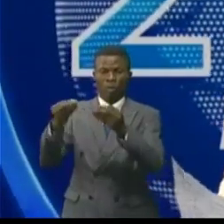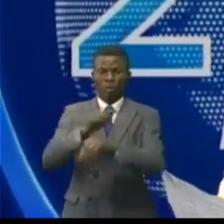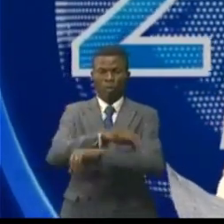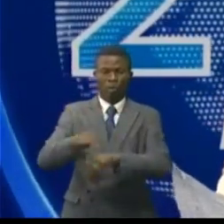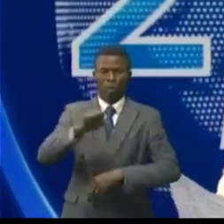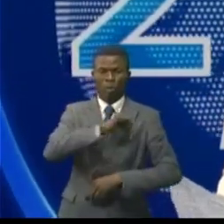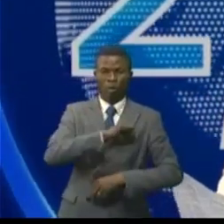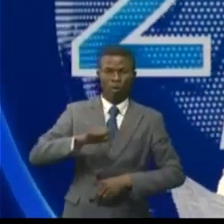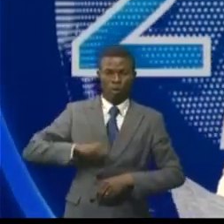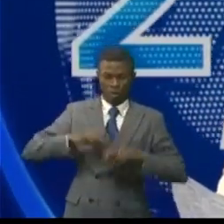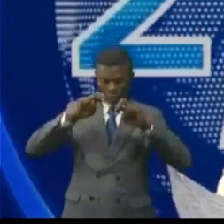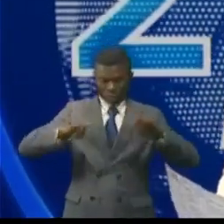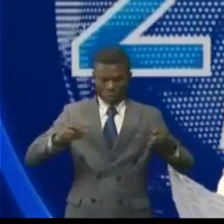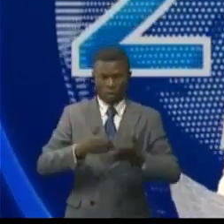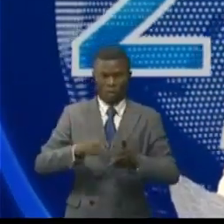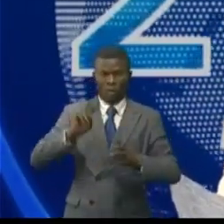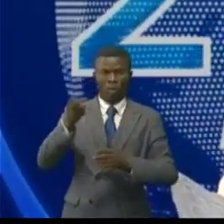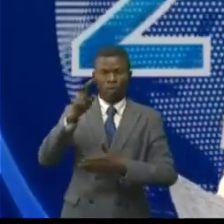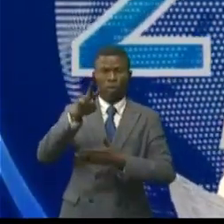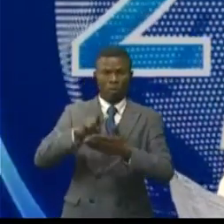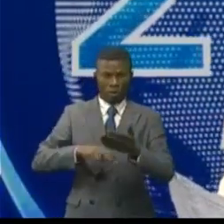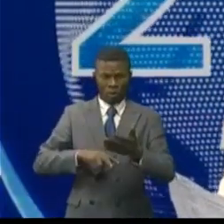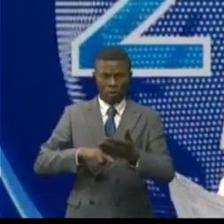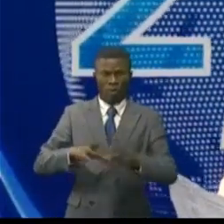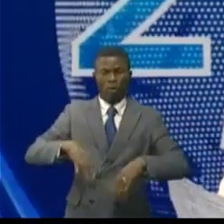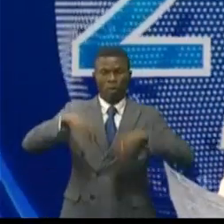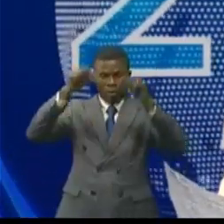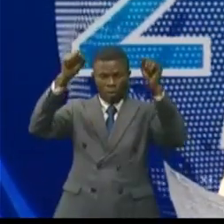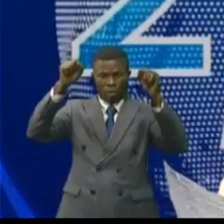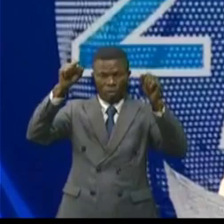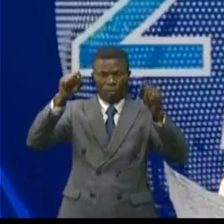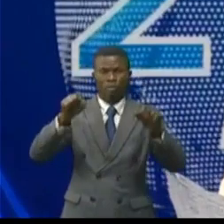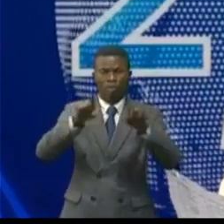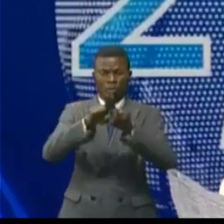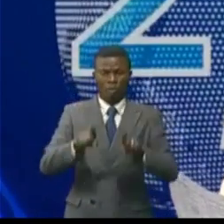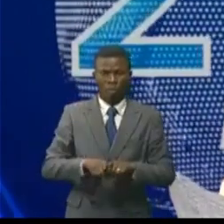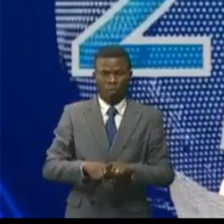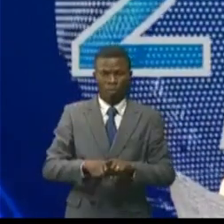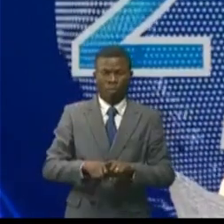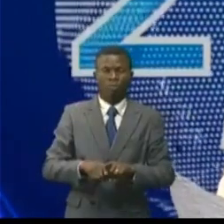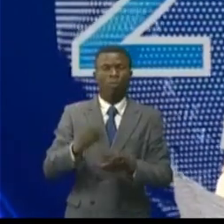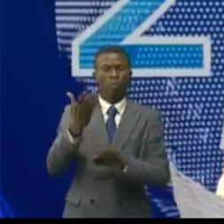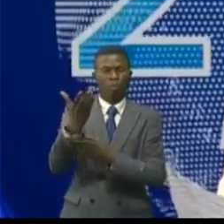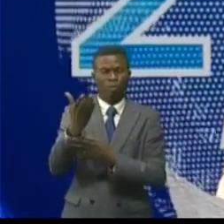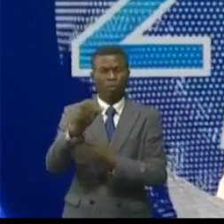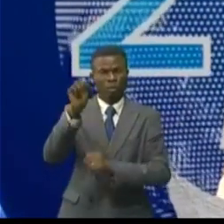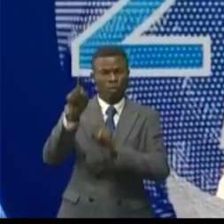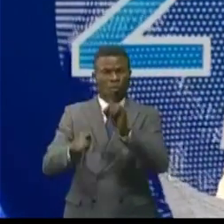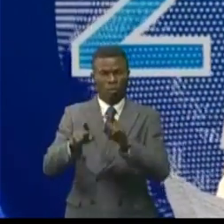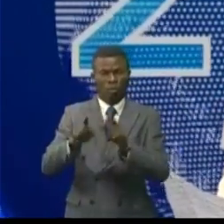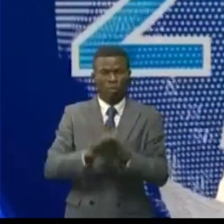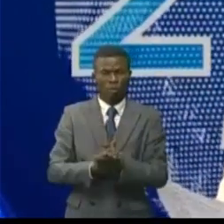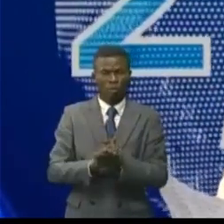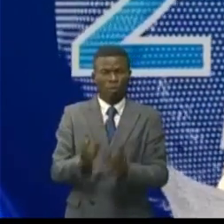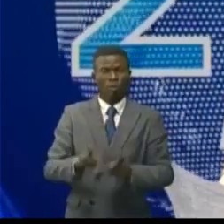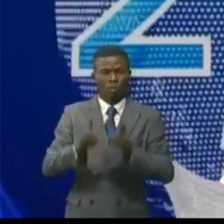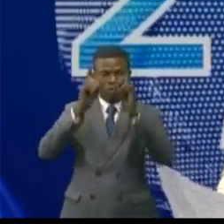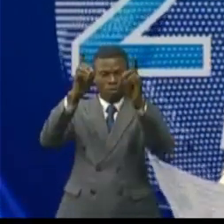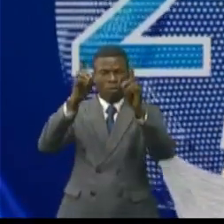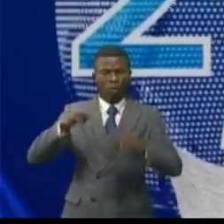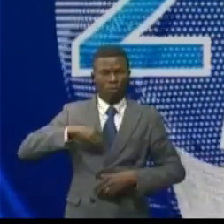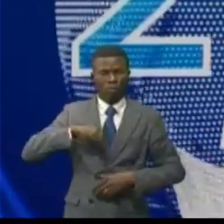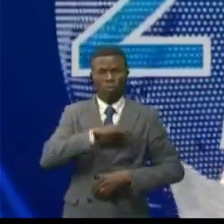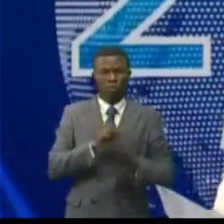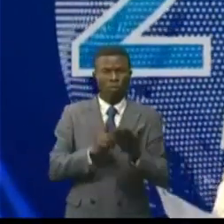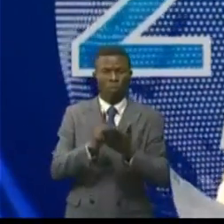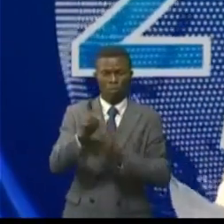examen en seconde lecture ont été adoptés moyennant amendements. L'enterrement des membres des droits de